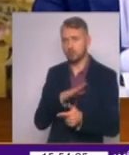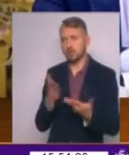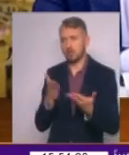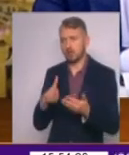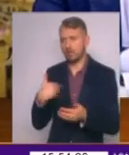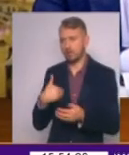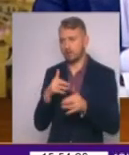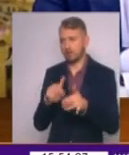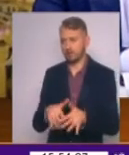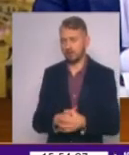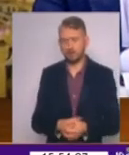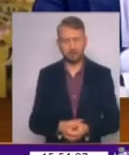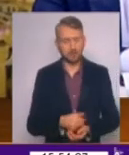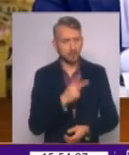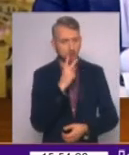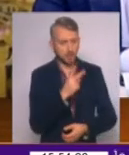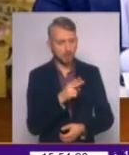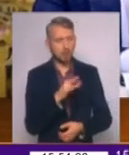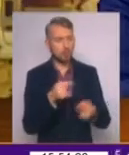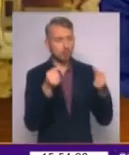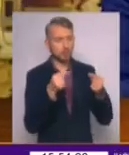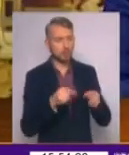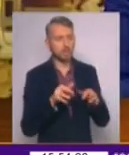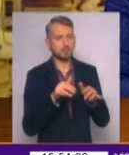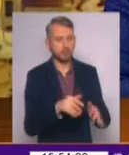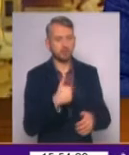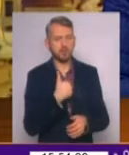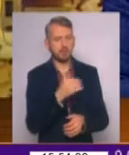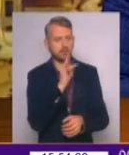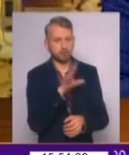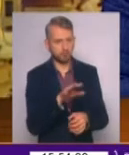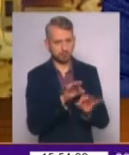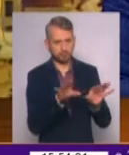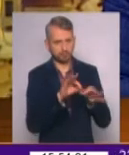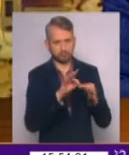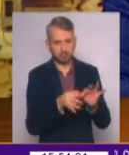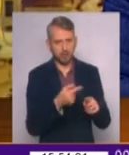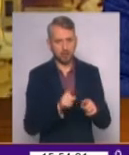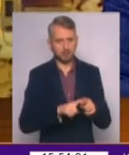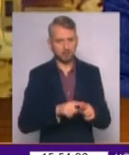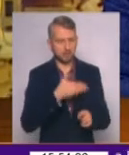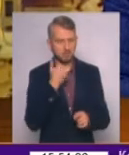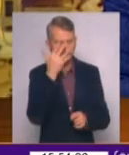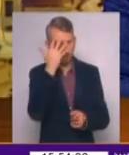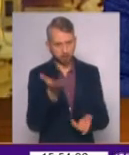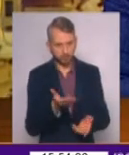ефективні справи? Дивіться, по конкретним справам я вам не буду називати, тому що це не має сенсу.